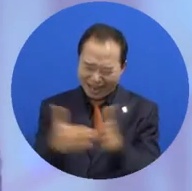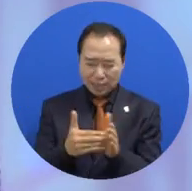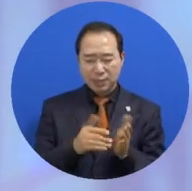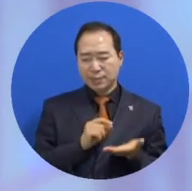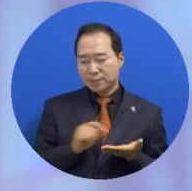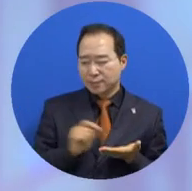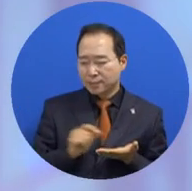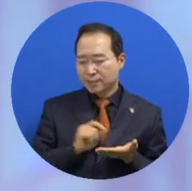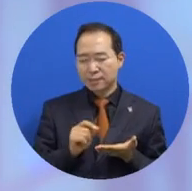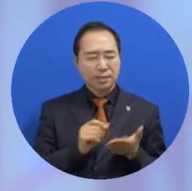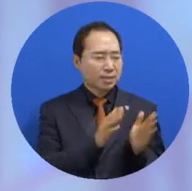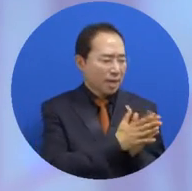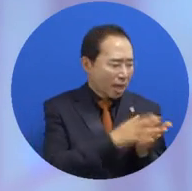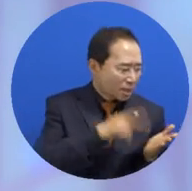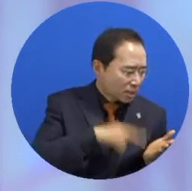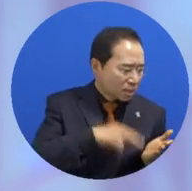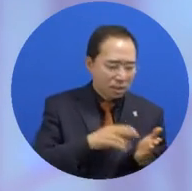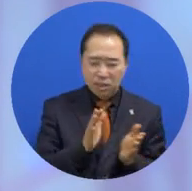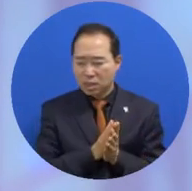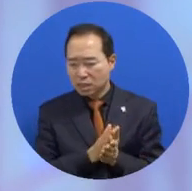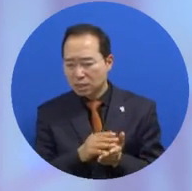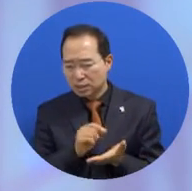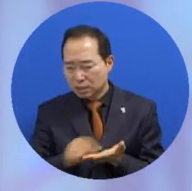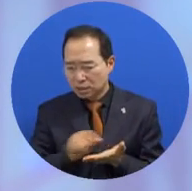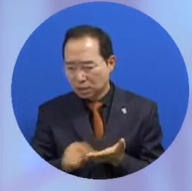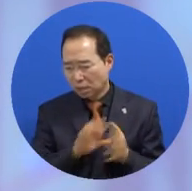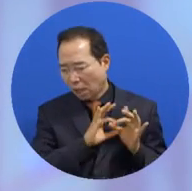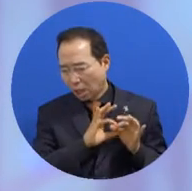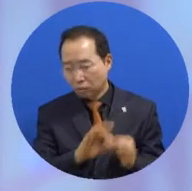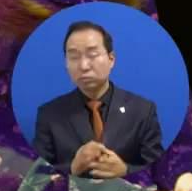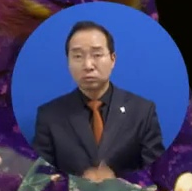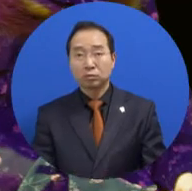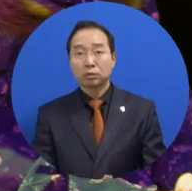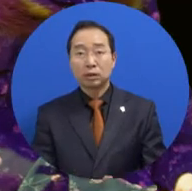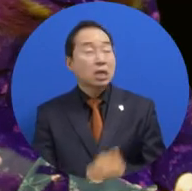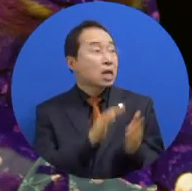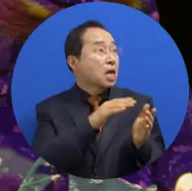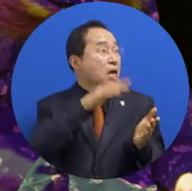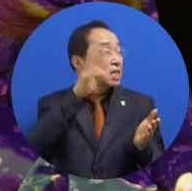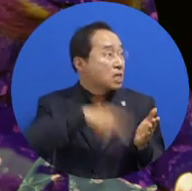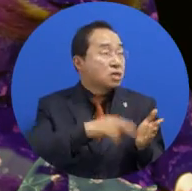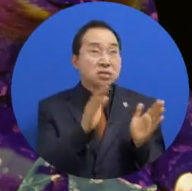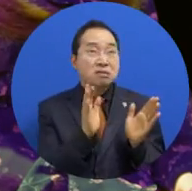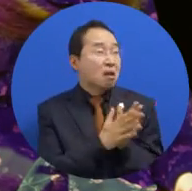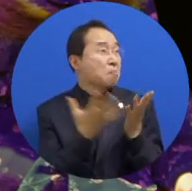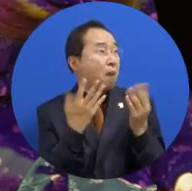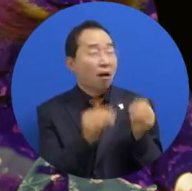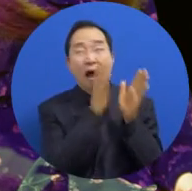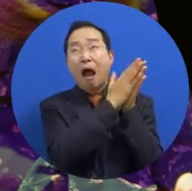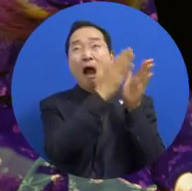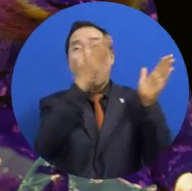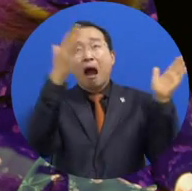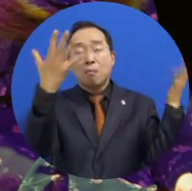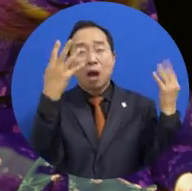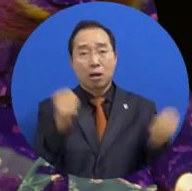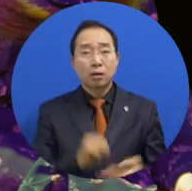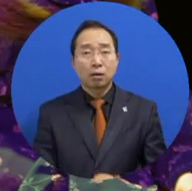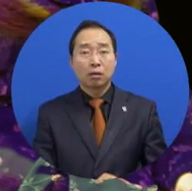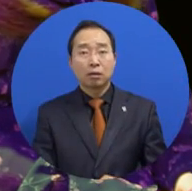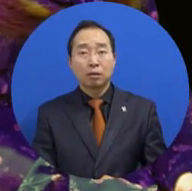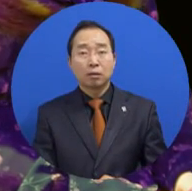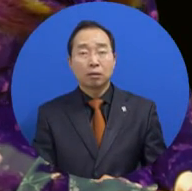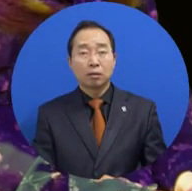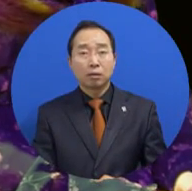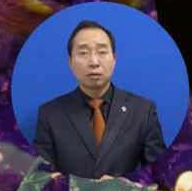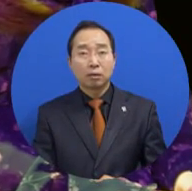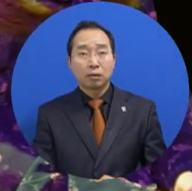죽을 때까지 읽을 책이 너무너무 많은 거예요. 그리고 절대 이거는 마르지